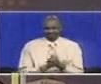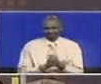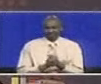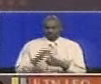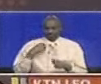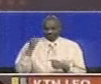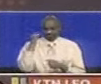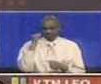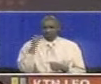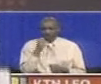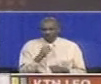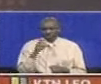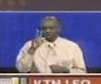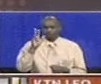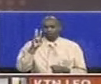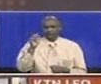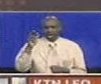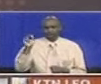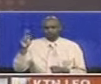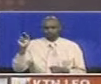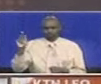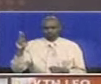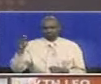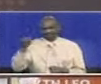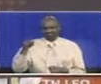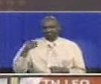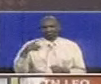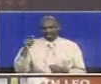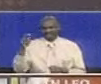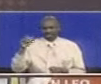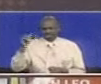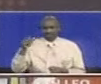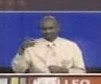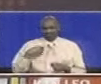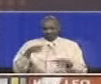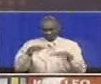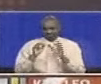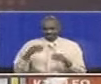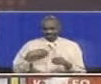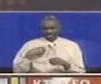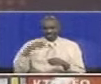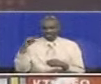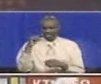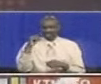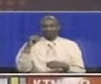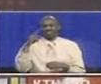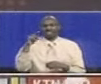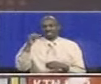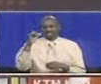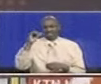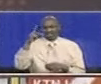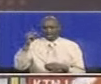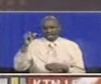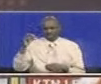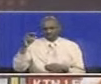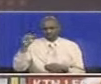Mwanasiasa mkongwe Waruru Kanja amezikwa hii leo shambani mwake huko Chaka, eneo la Kiganjo, kaunti ya Nyeri. Kanja, ambaye